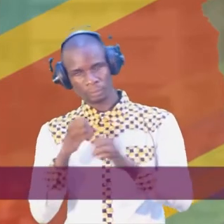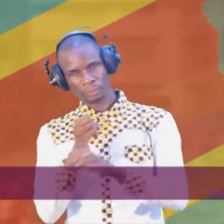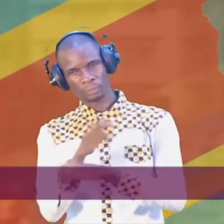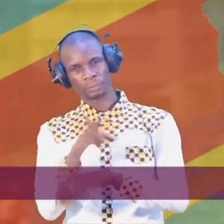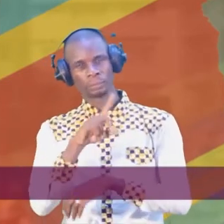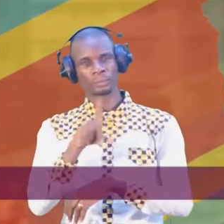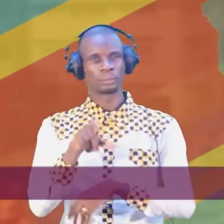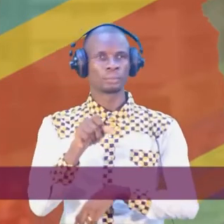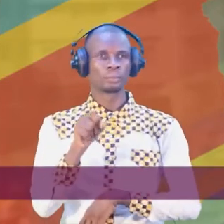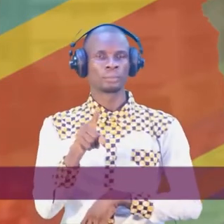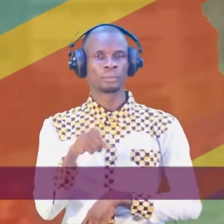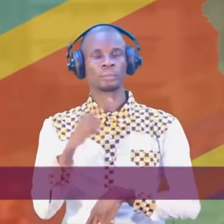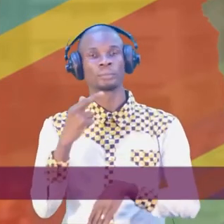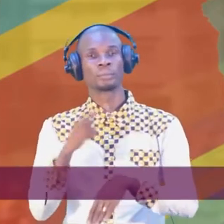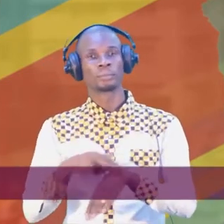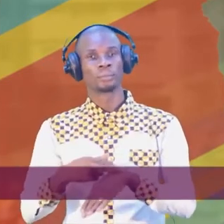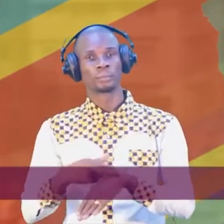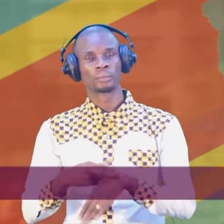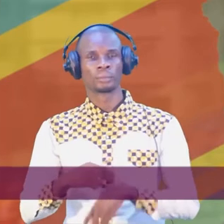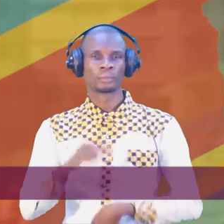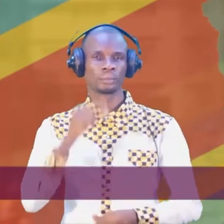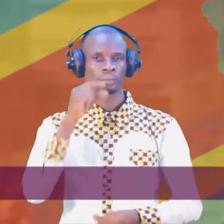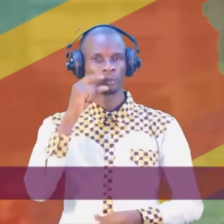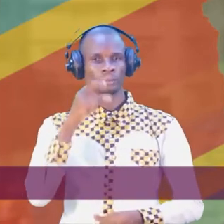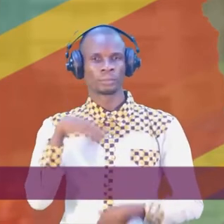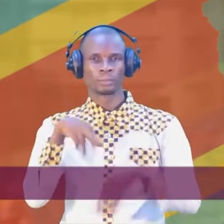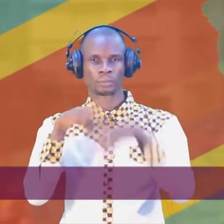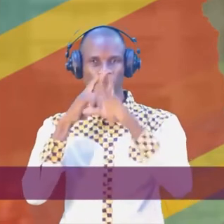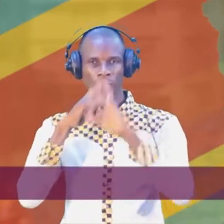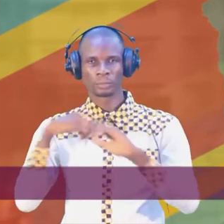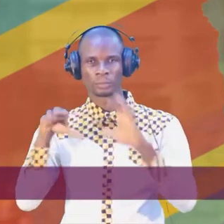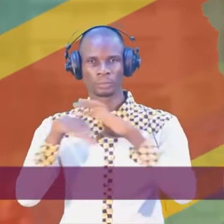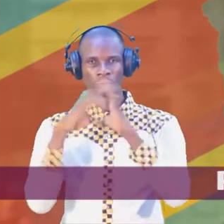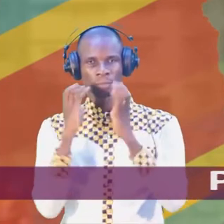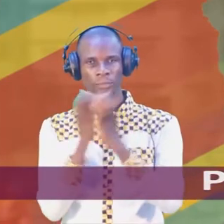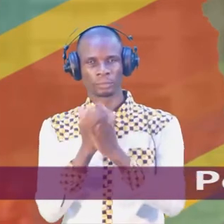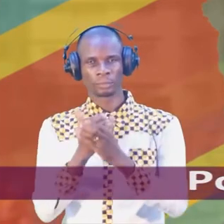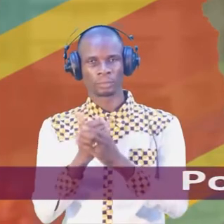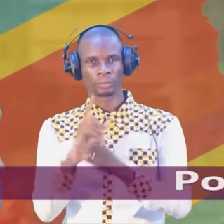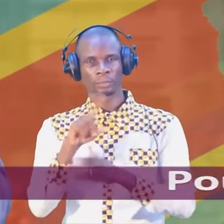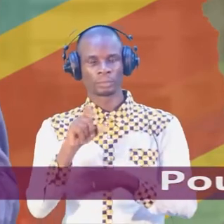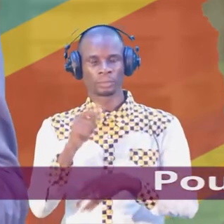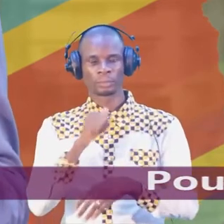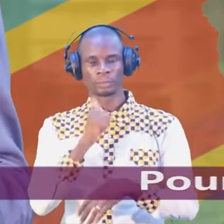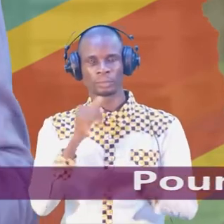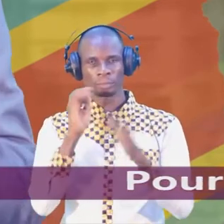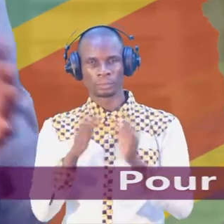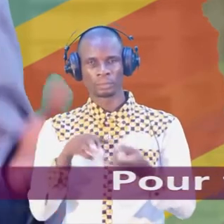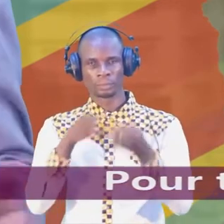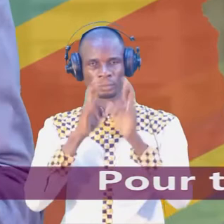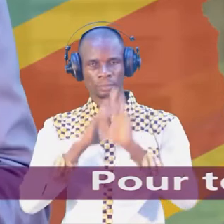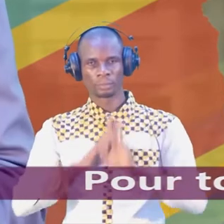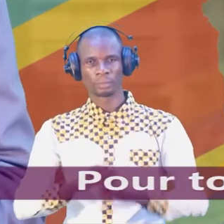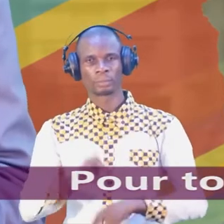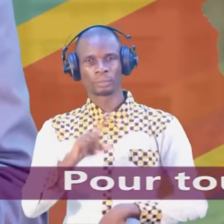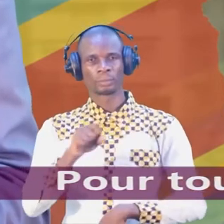questions. Le temps que nous est imparti pour pouvoir répondre à toutes les questions, nous prendrons deux. Kwa hiyo tunachukua